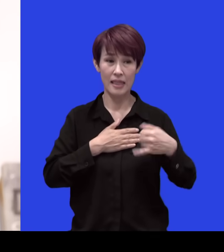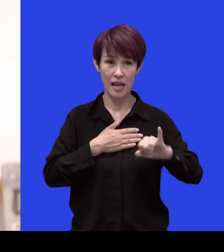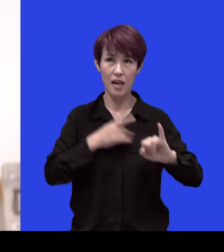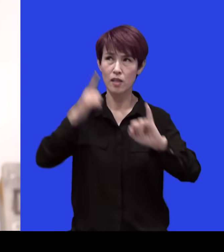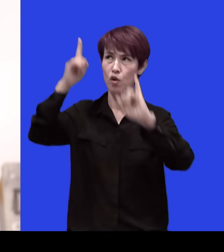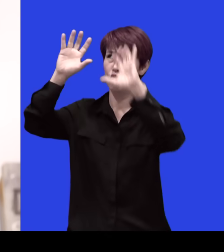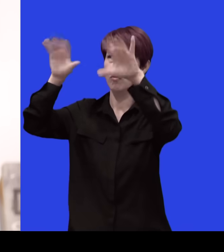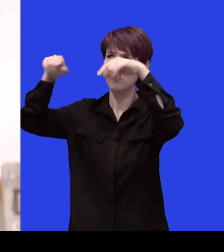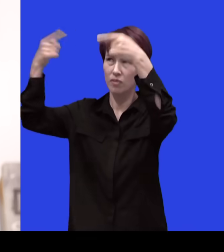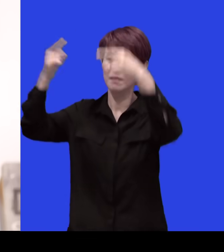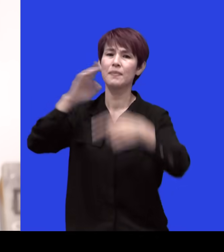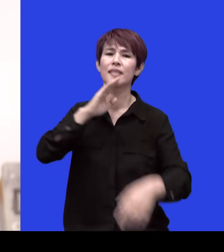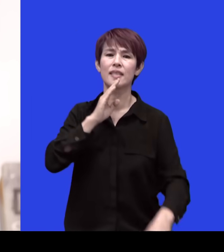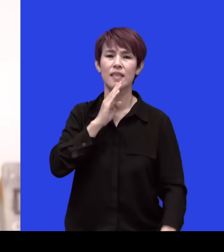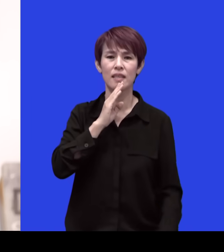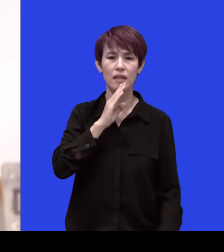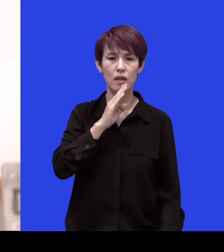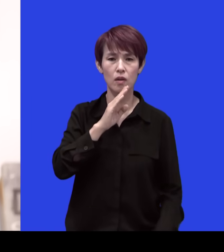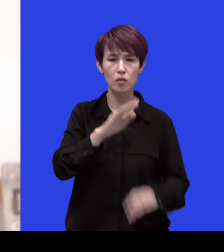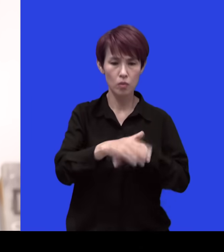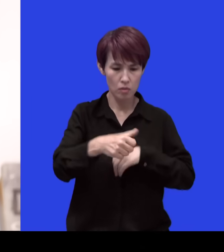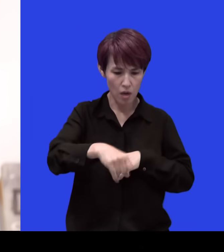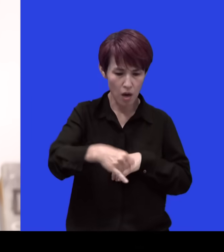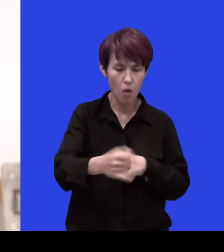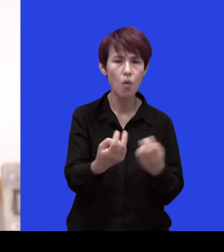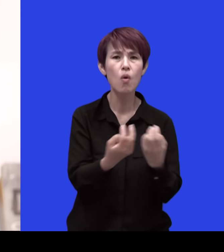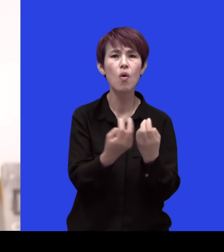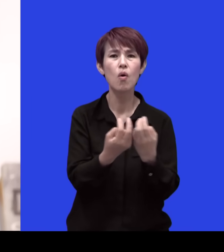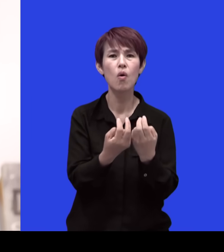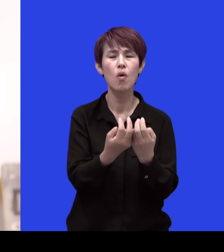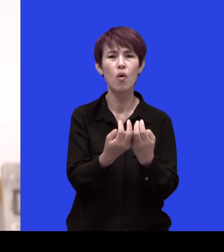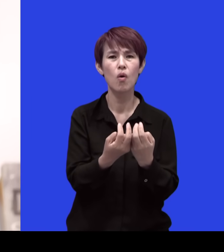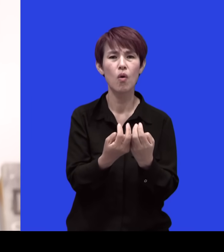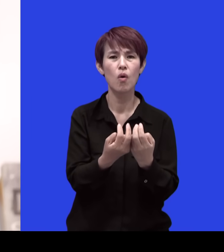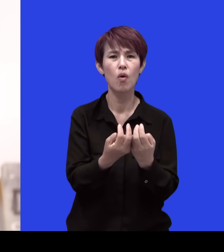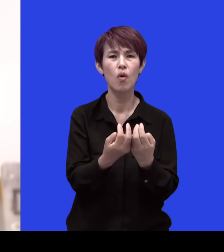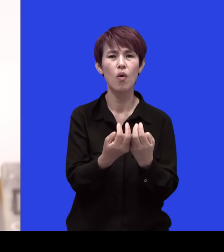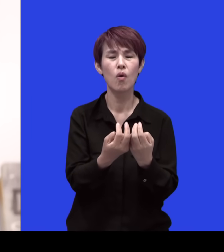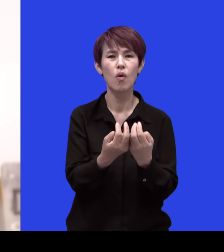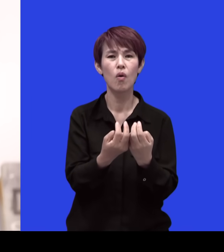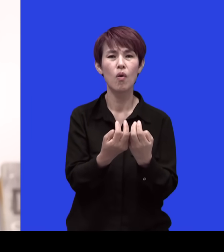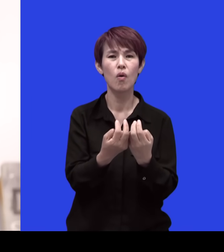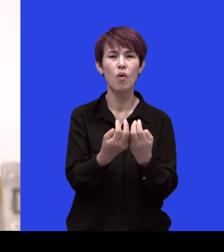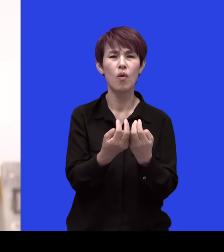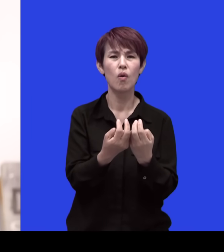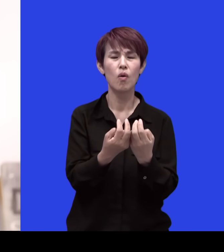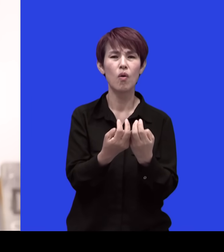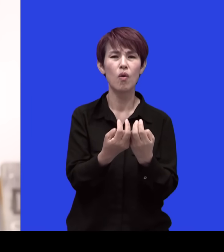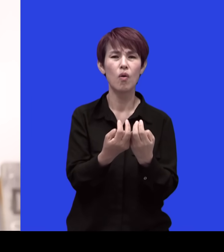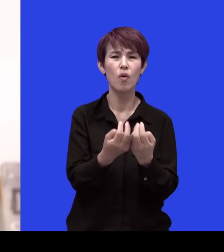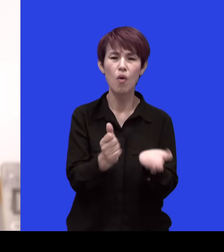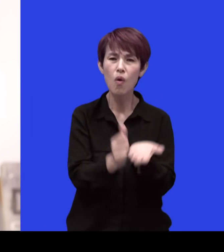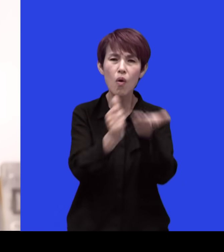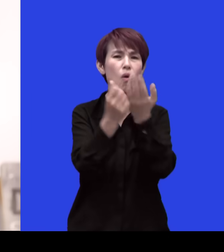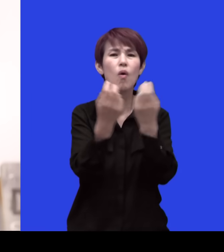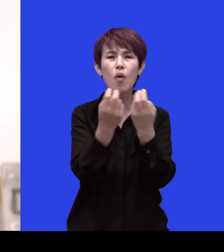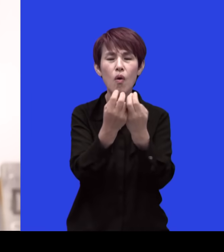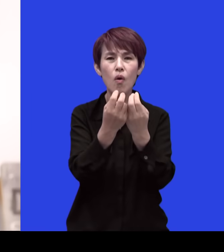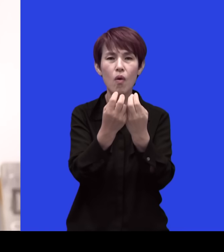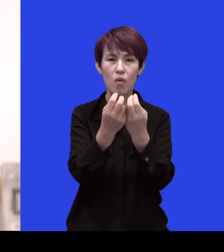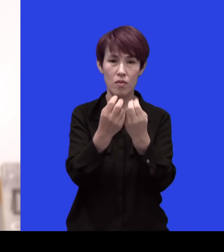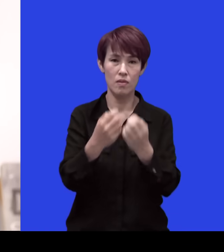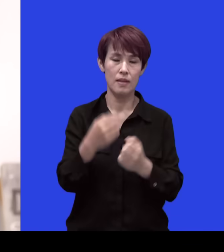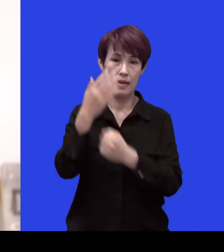같지만 이 애들은 어떻게 해요? 예. 애들은 어떡하냐? 근데 그때 하나님이